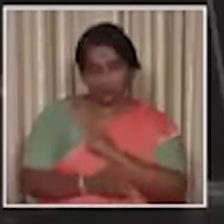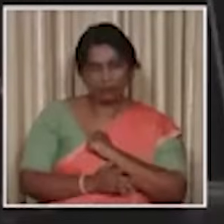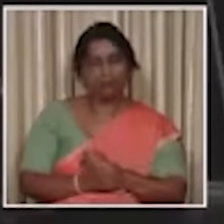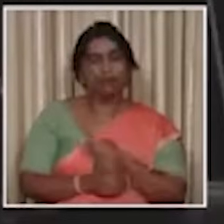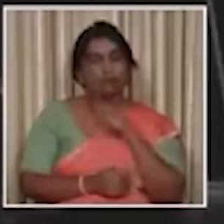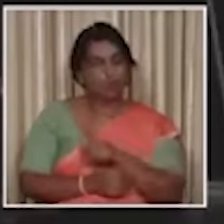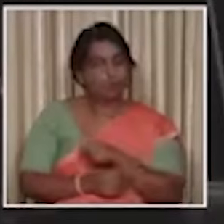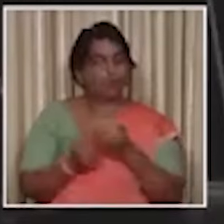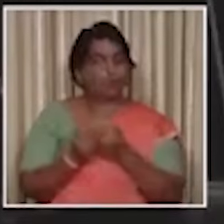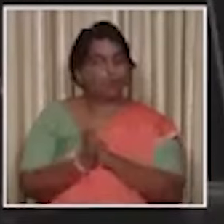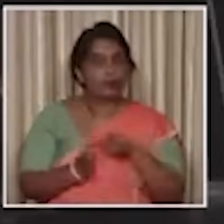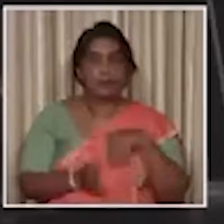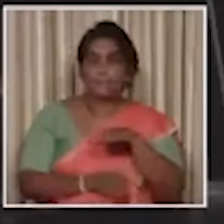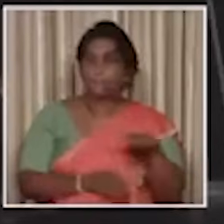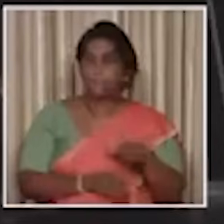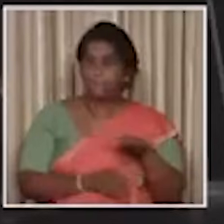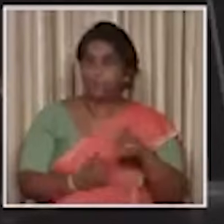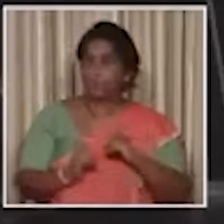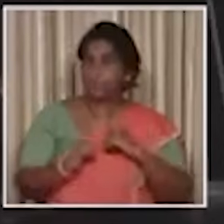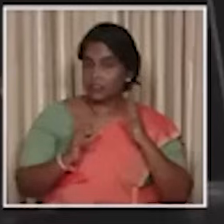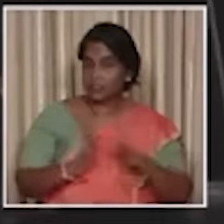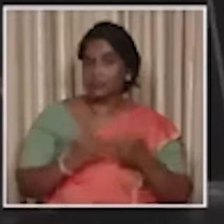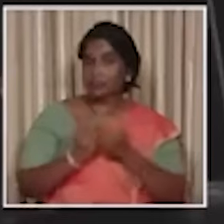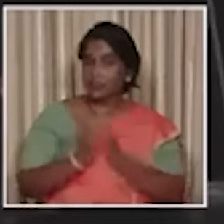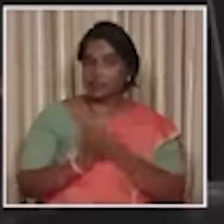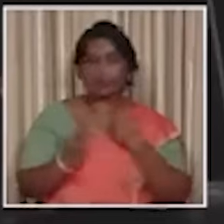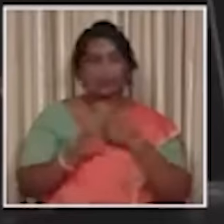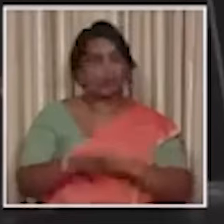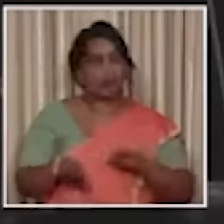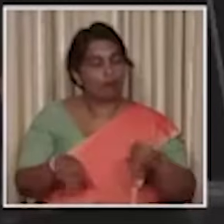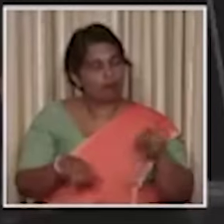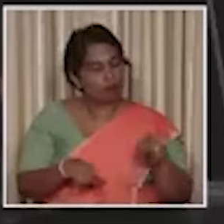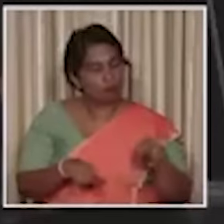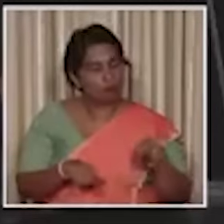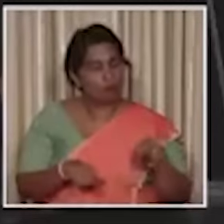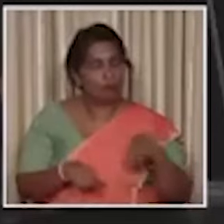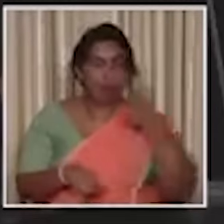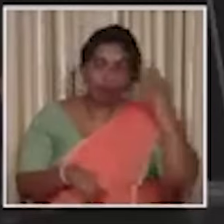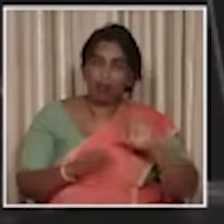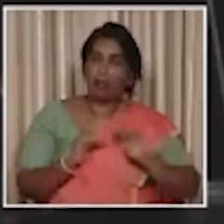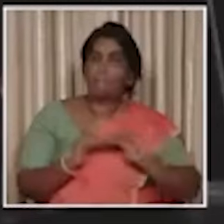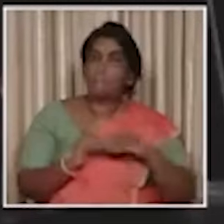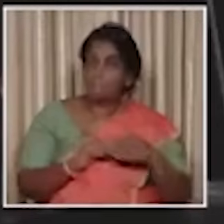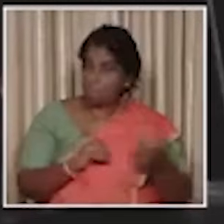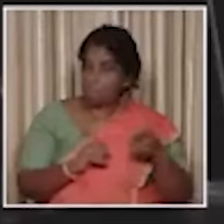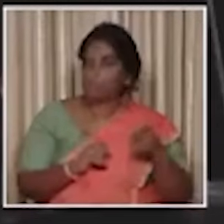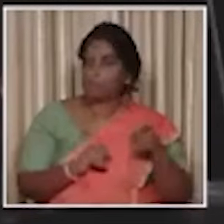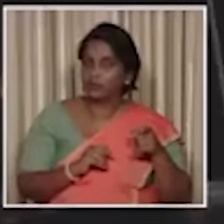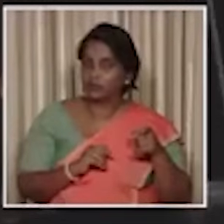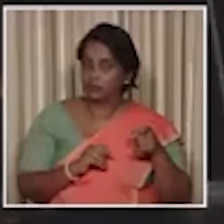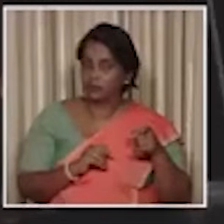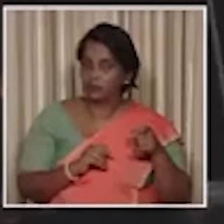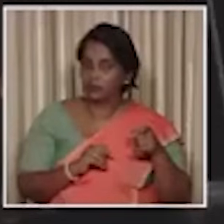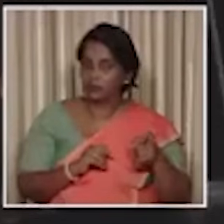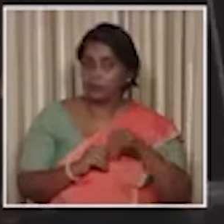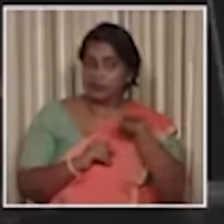அத்தனையும் போரியல் மாண்புக்கு புறம்பான வகையில் இடித்தும் பெயர்த்தும் அளிக்கப்பட்ட பின்னரும் அந்த கல்லறைகள் நிறைந்திருக்கும்